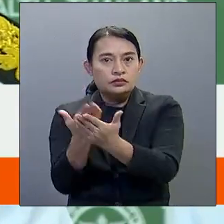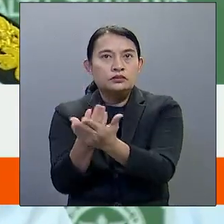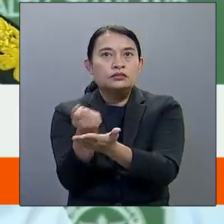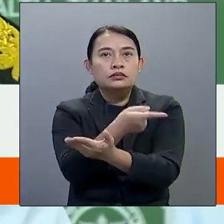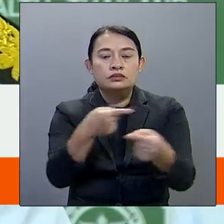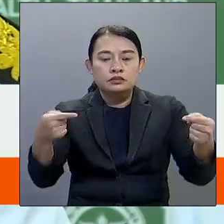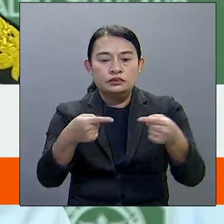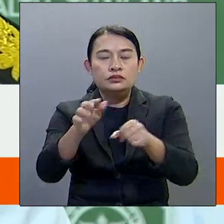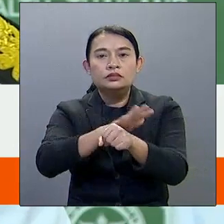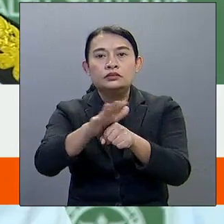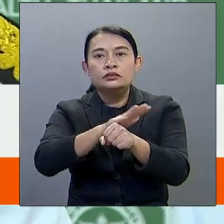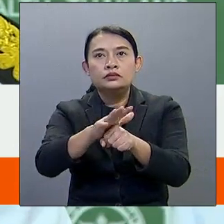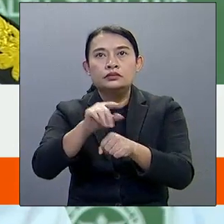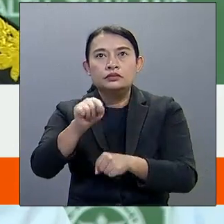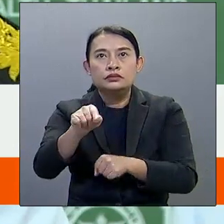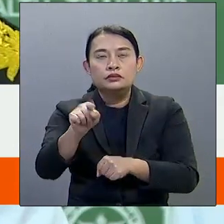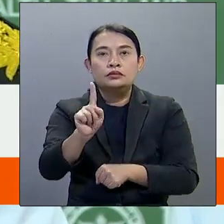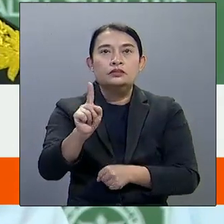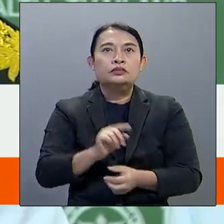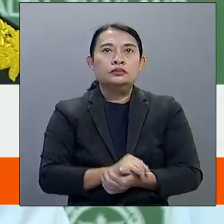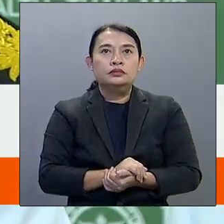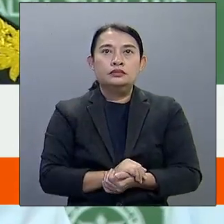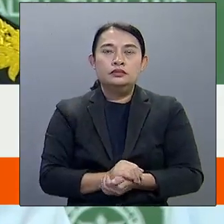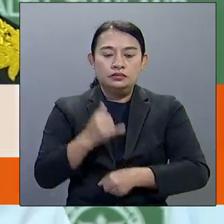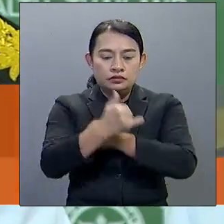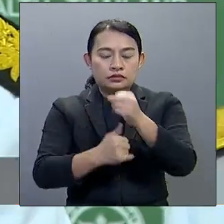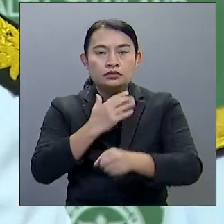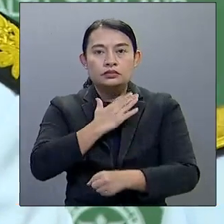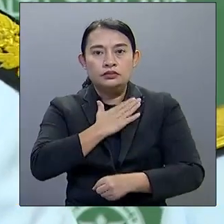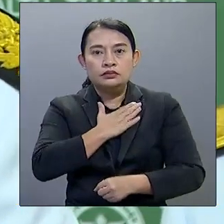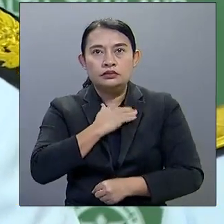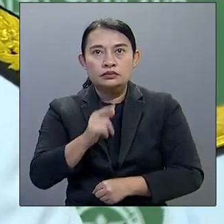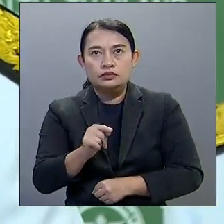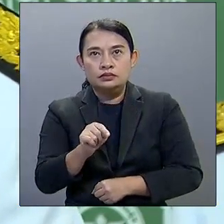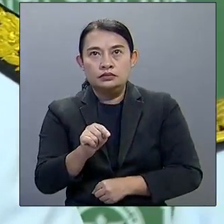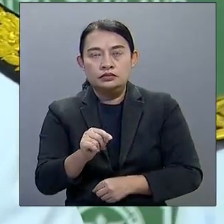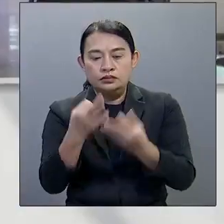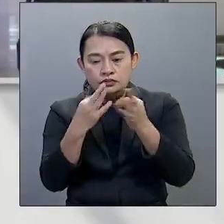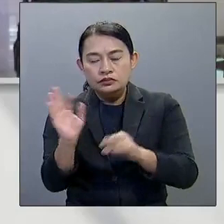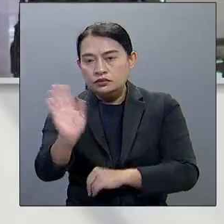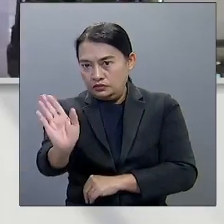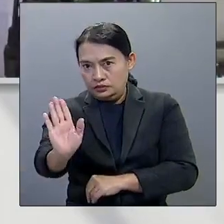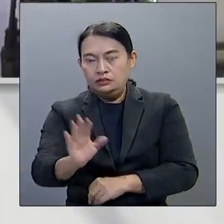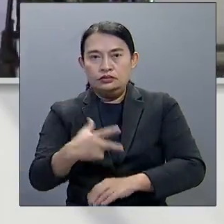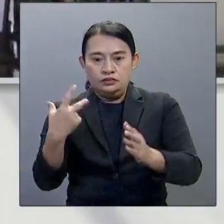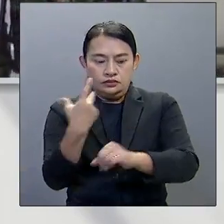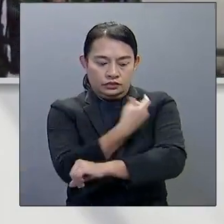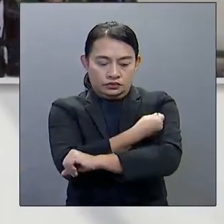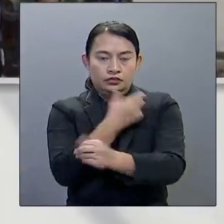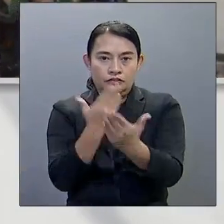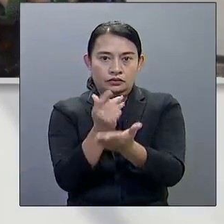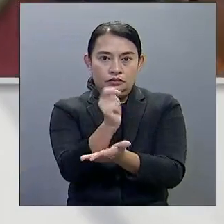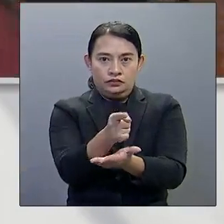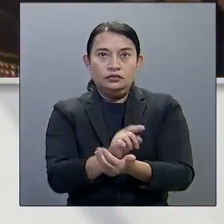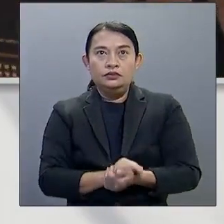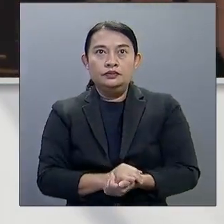มที่ไม่ให้เป็นภาระของประเทศเรานะครับคงไม่ฟรีครับ ในขณะที่เรา